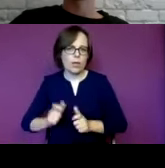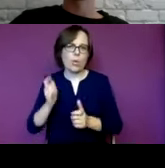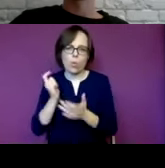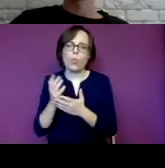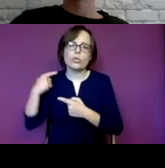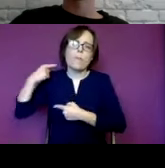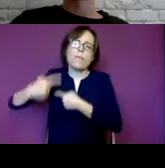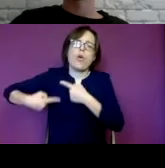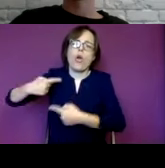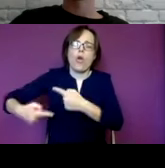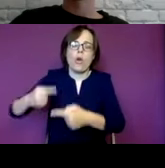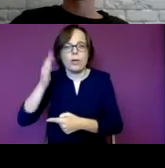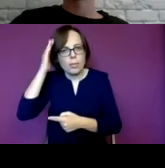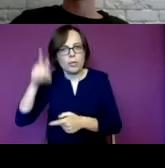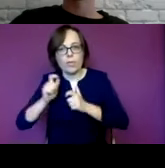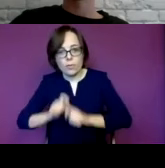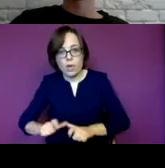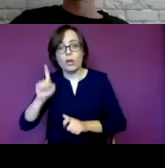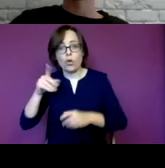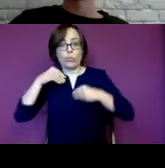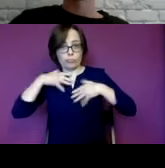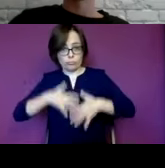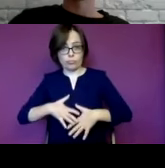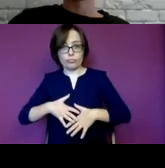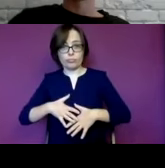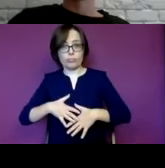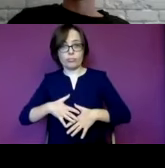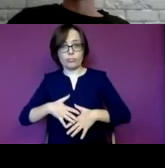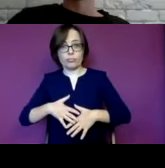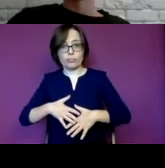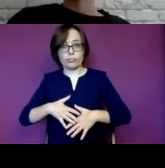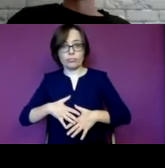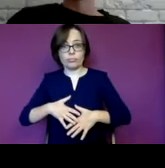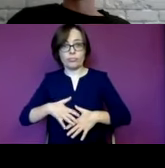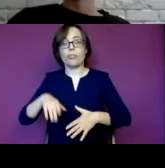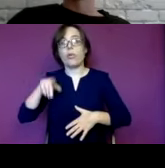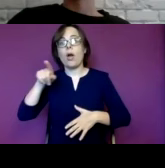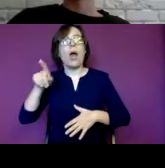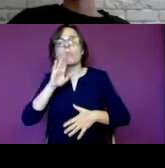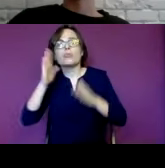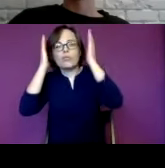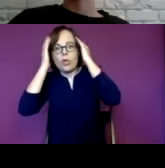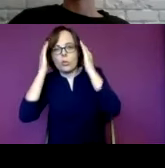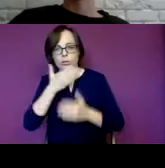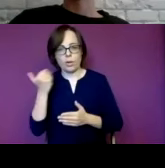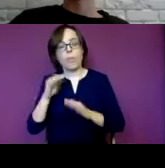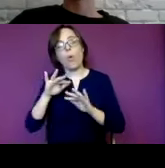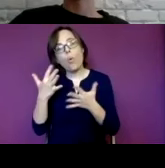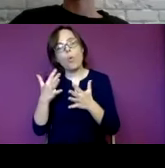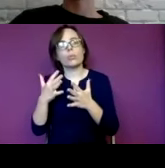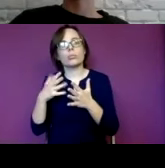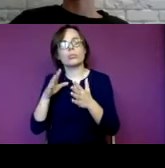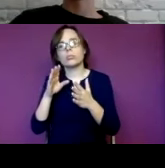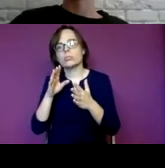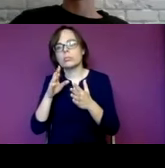pokoleń, gdzie ta tożsamość nie jest uświadomiona, to znaczy, że jej nie ma, że nie ma, prawda, pewnych jej cech. I tutaj zachodzą pewne albo